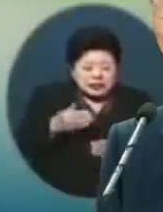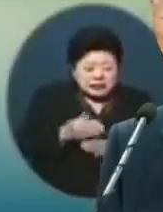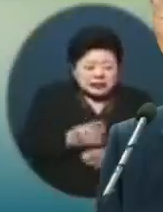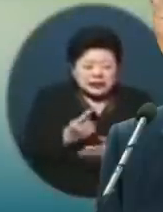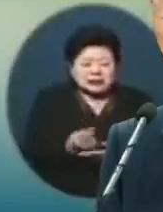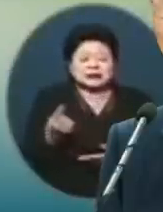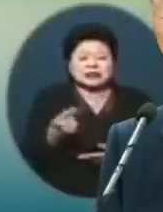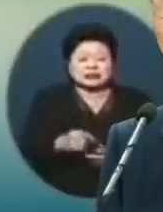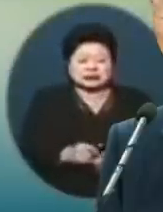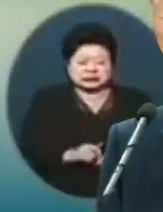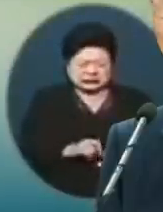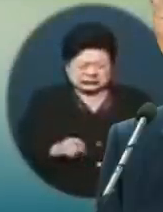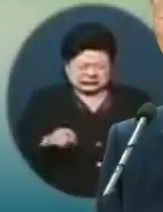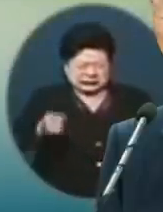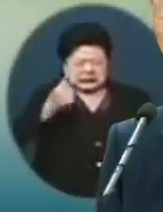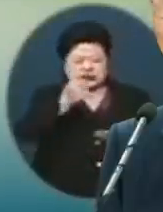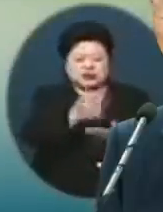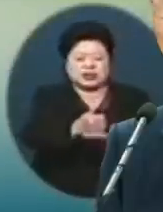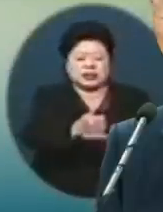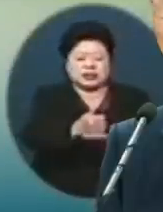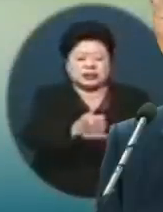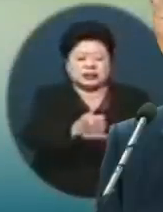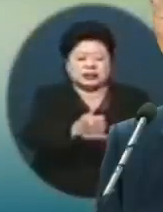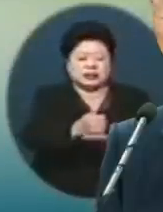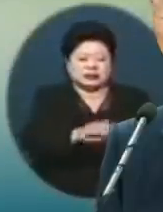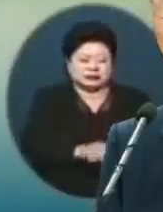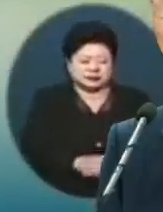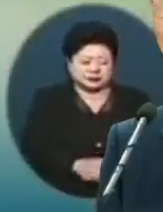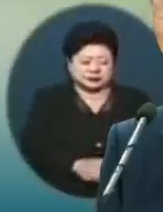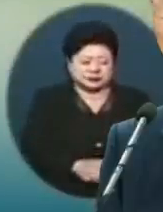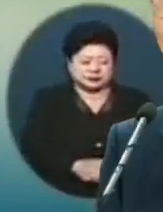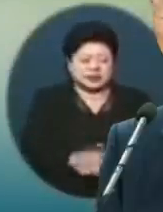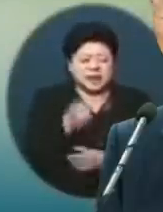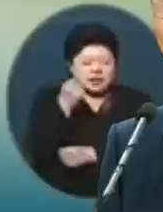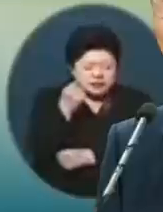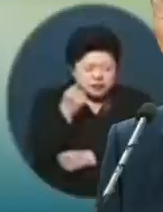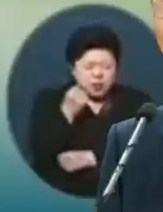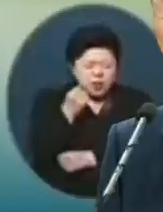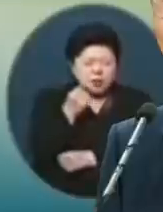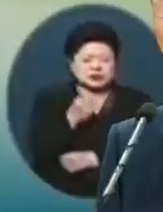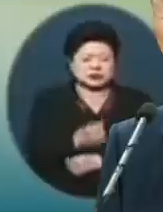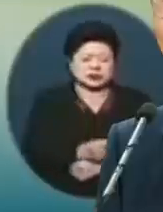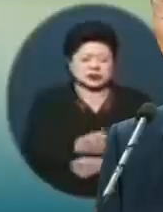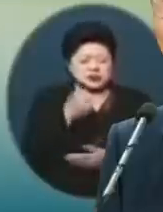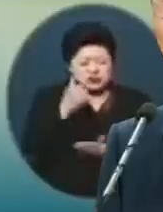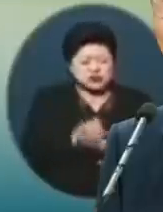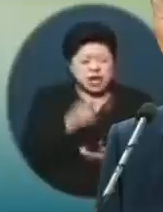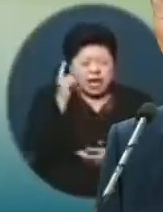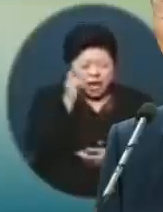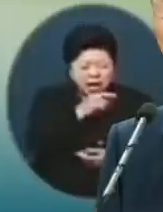늦게 떠나는 끈질긴 죄라고 말했습니다. C.S. 루이스도 근본적인 죄악은